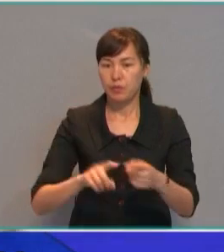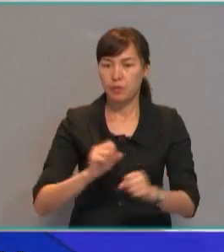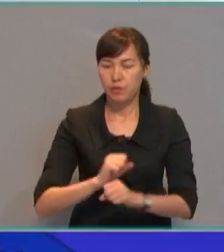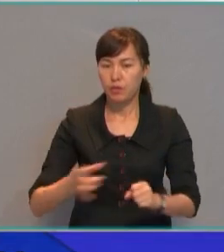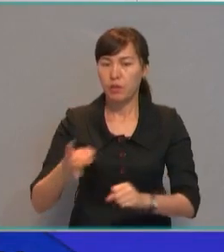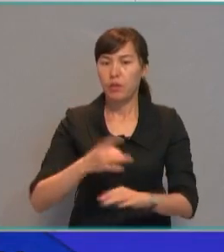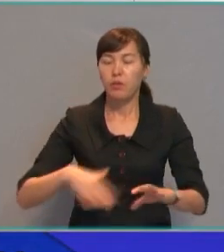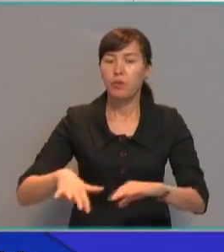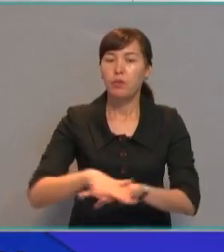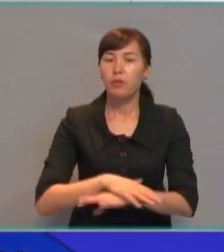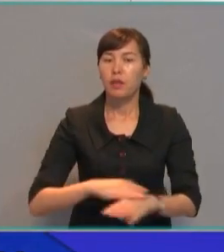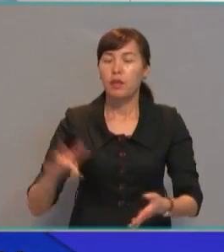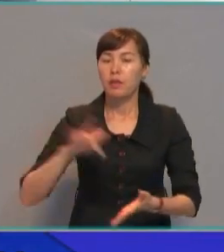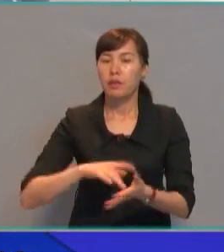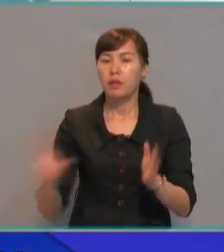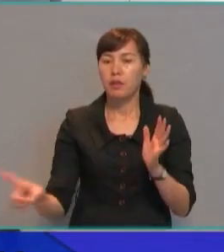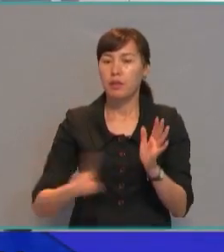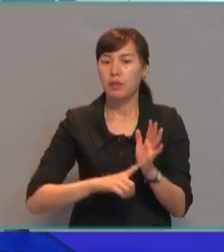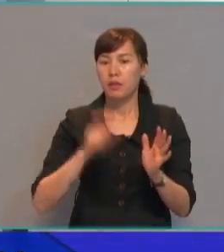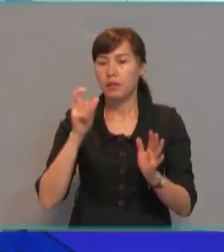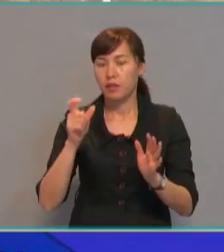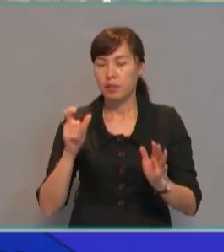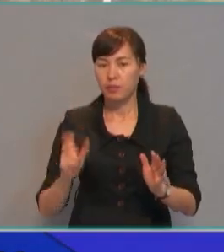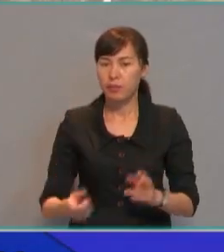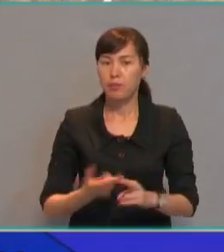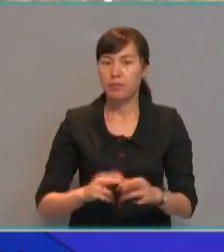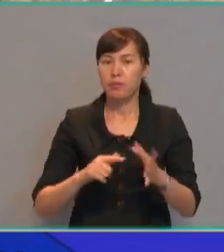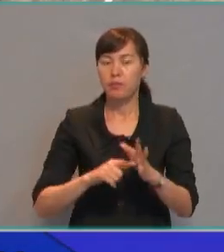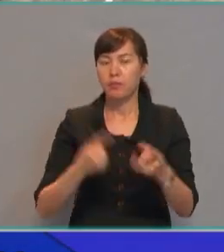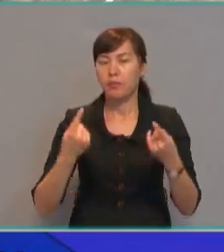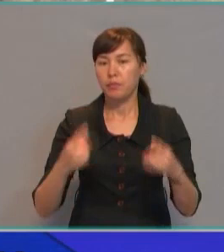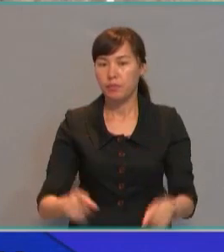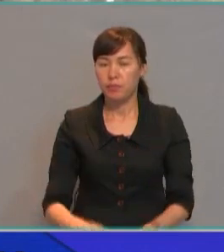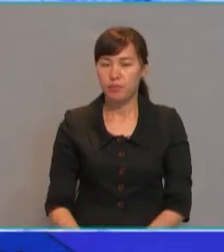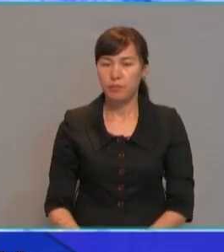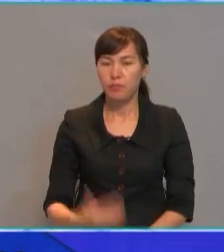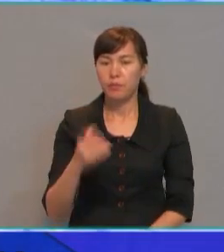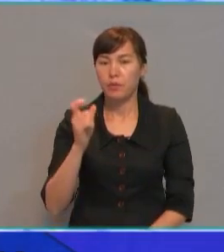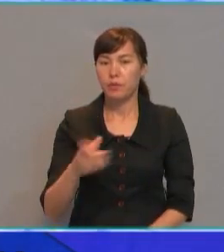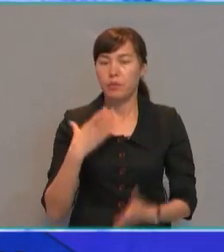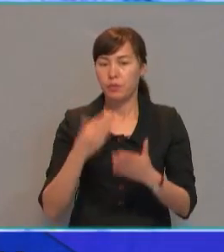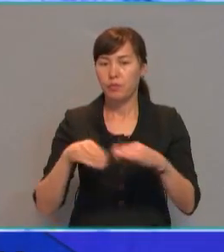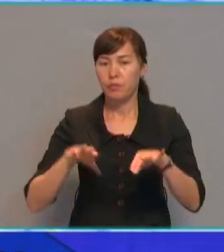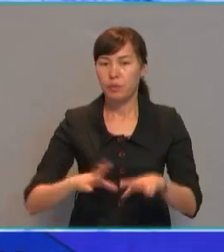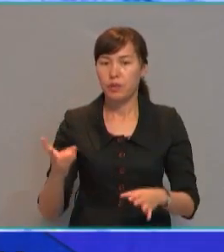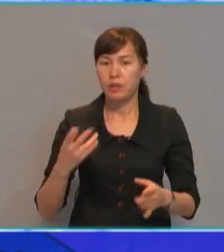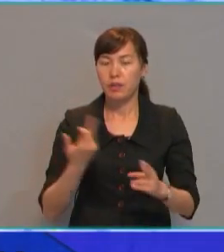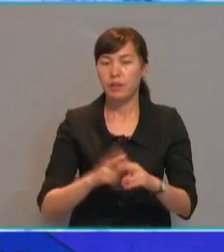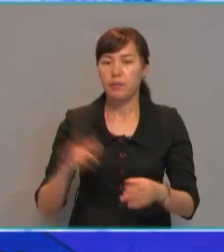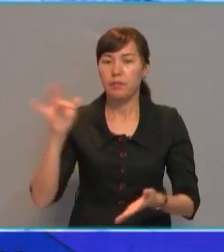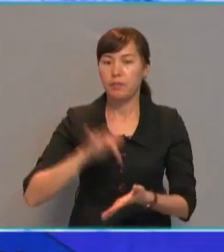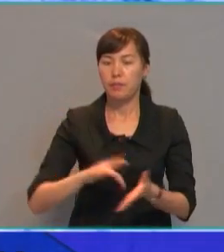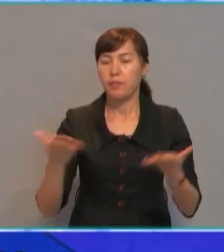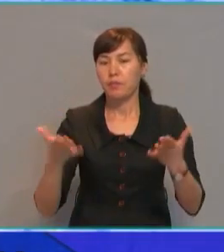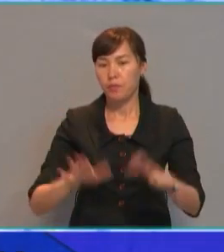Ал аудан аумағынан қалаға қатынап жұмыс істейтін азаматтар үшін талап басқа. Ол кісілер өздеріне шешім қабылдау керек, немесе осы қаланың ішінде